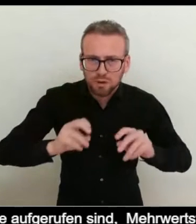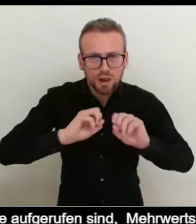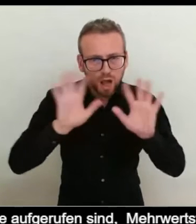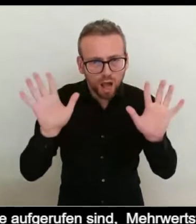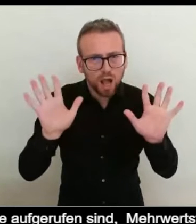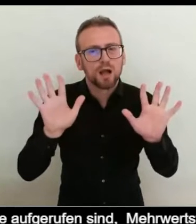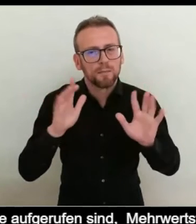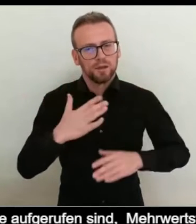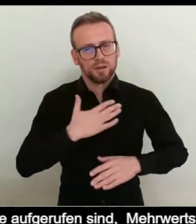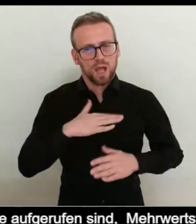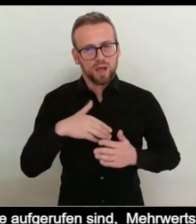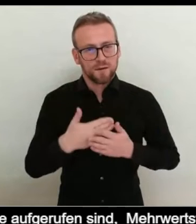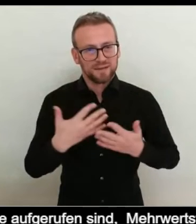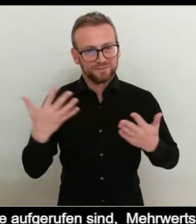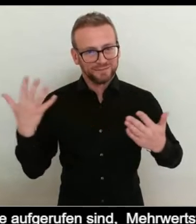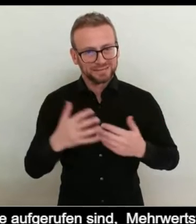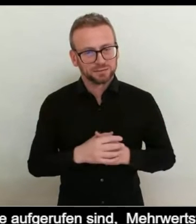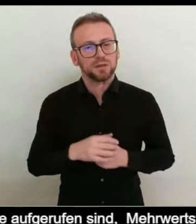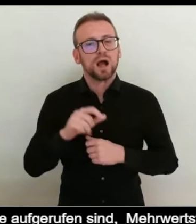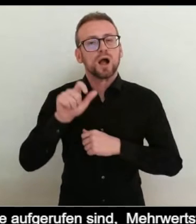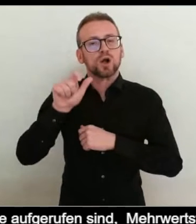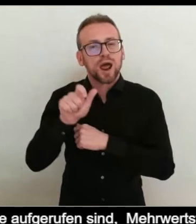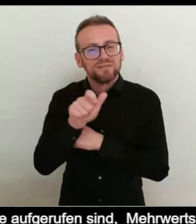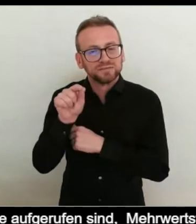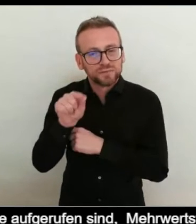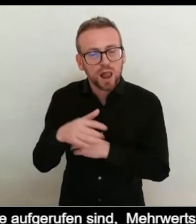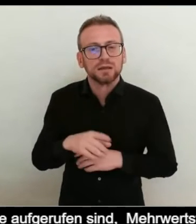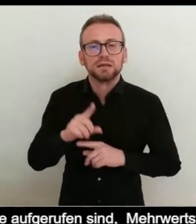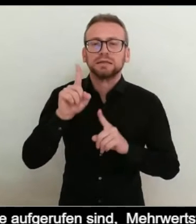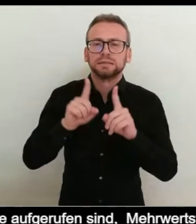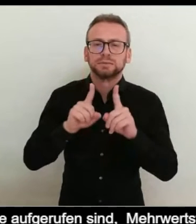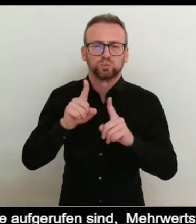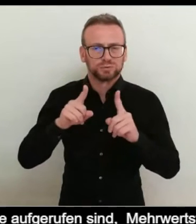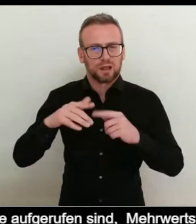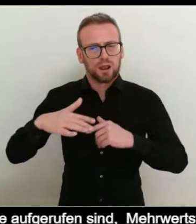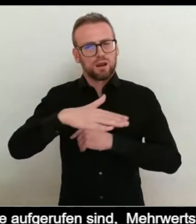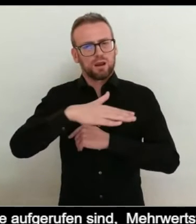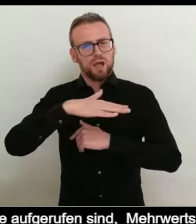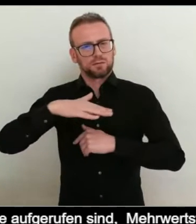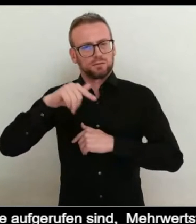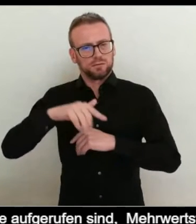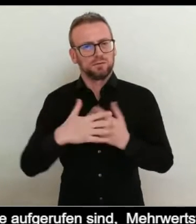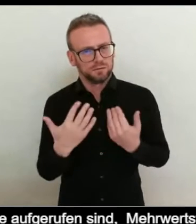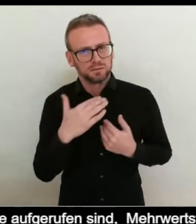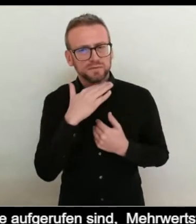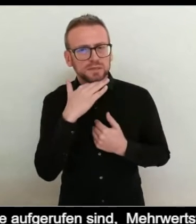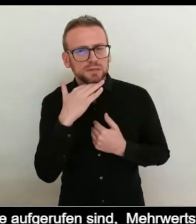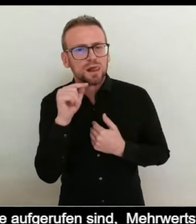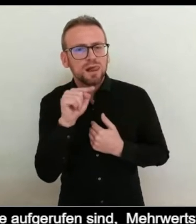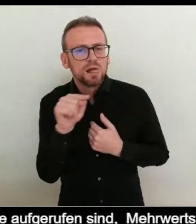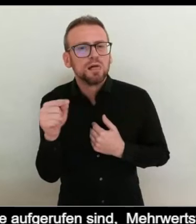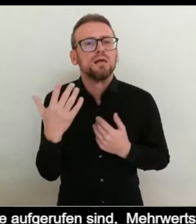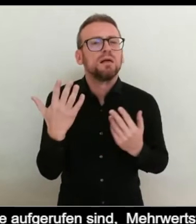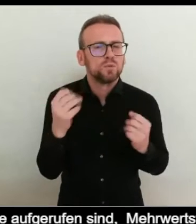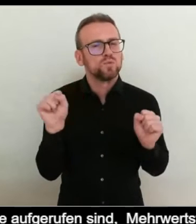machen, ihren Lebensstandard zu verlieren, die sich Sorgen machen um ihren Arbeitsplatz, um die Kosten des normalen Lebens, müssen sich darauf verlassen,